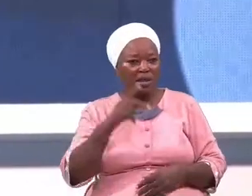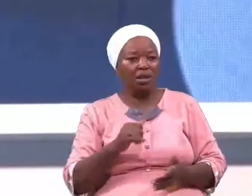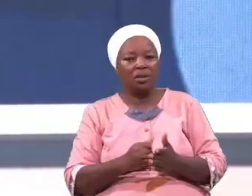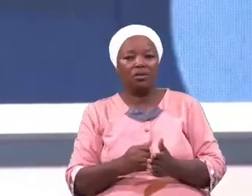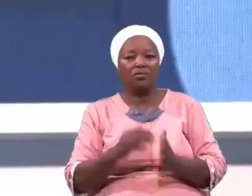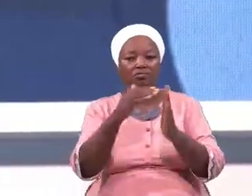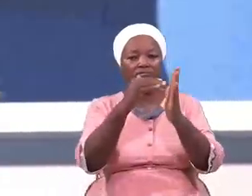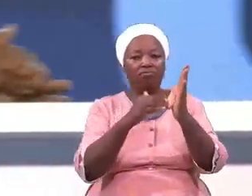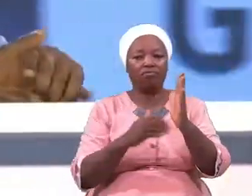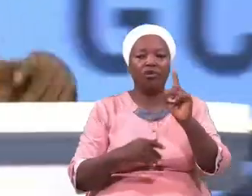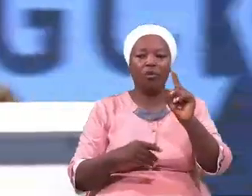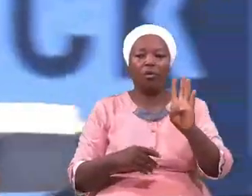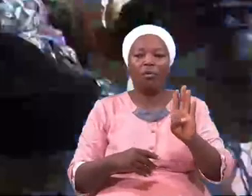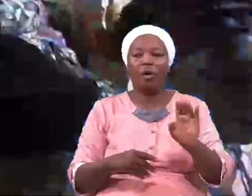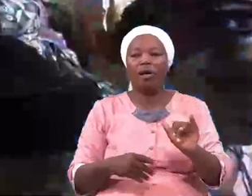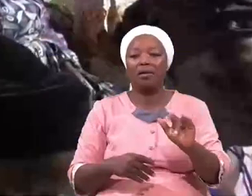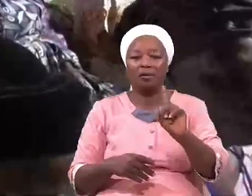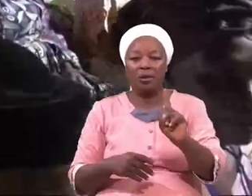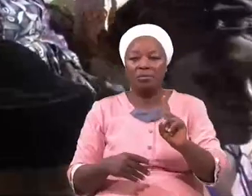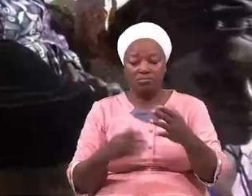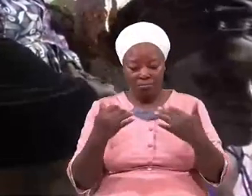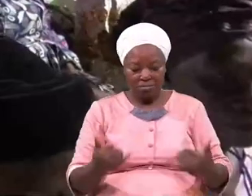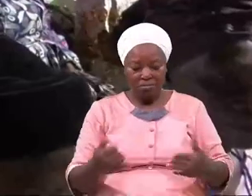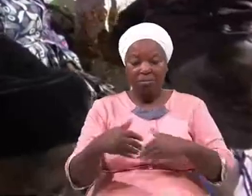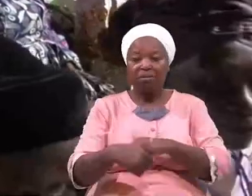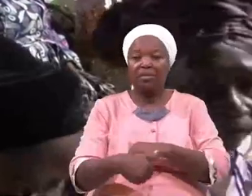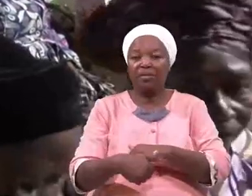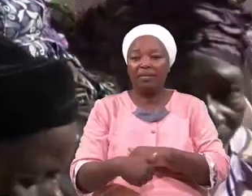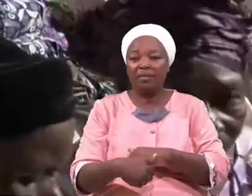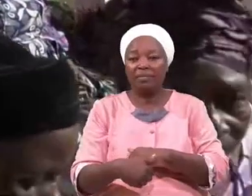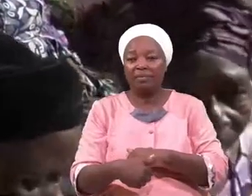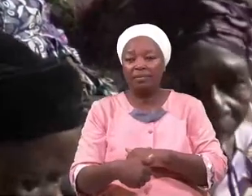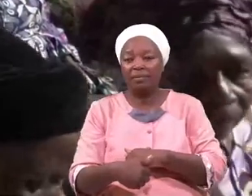Voyons cela un à un. Ce soir,